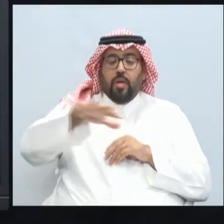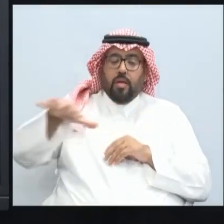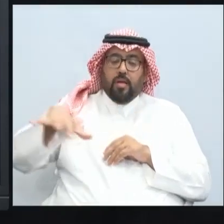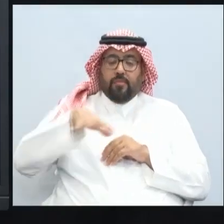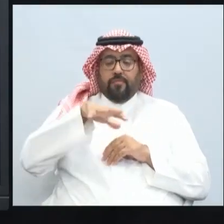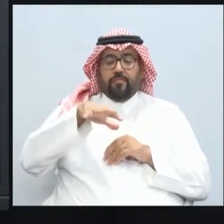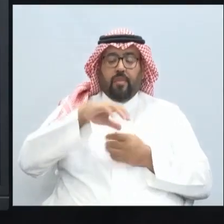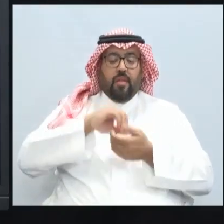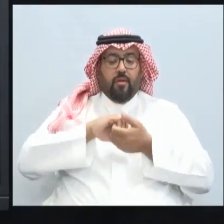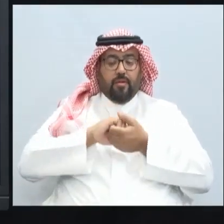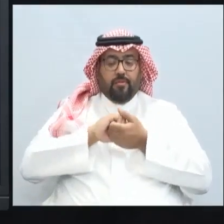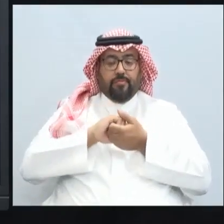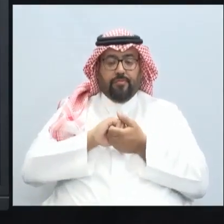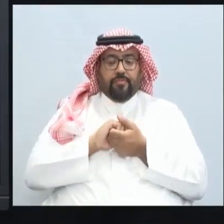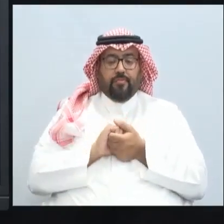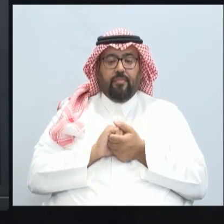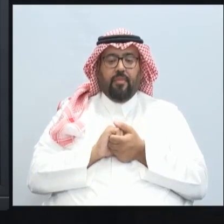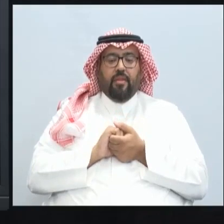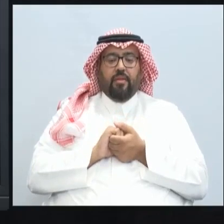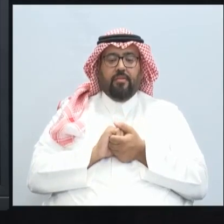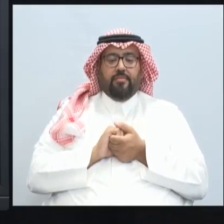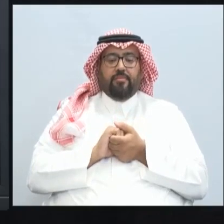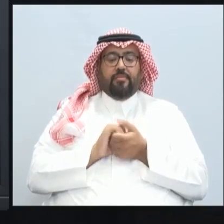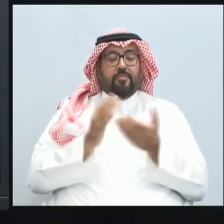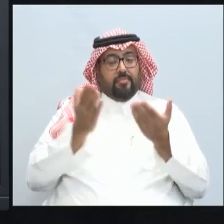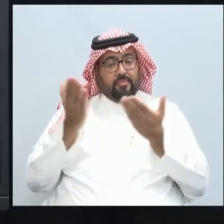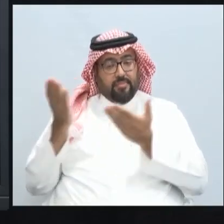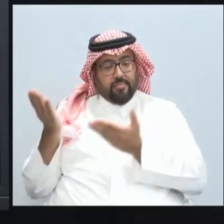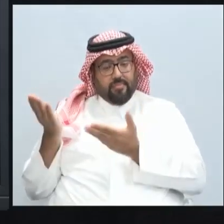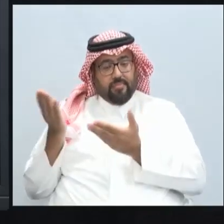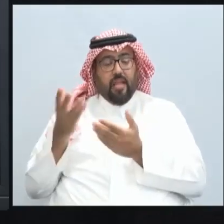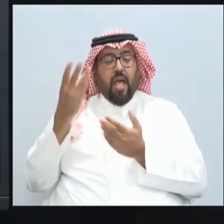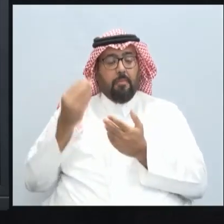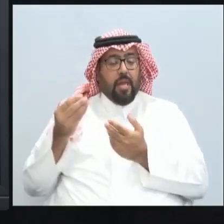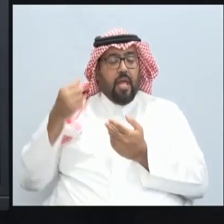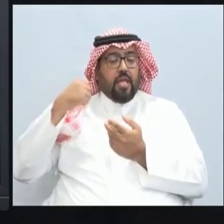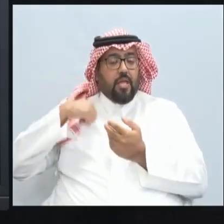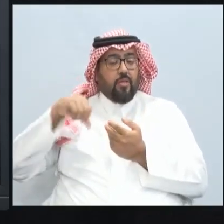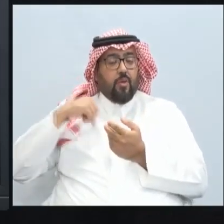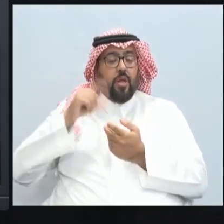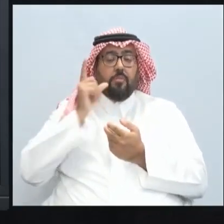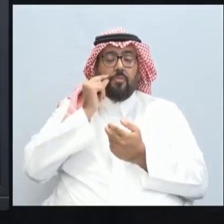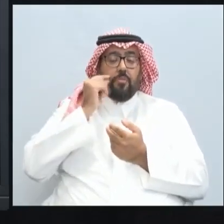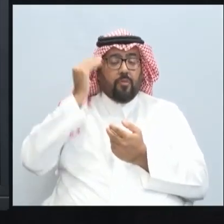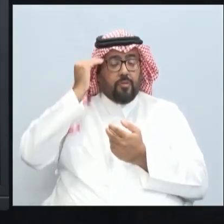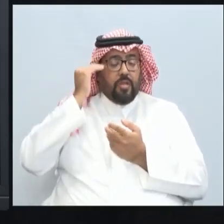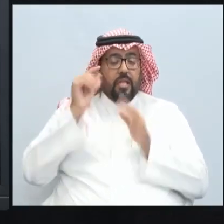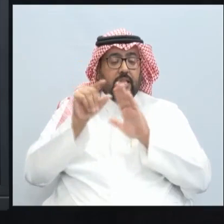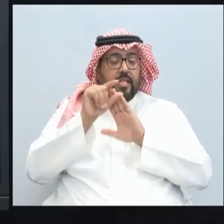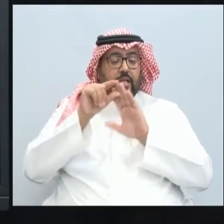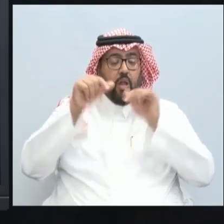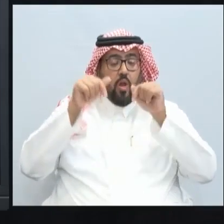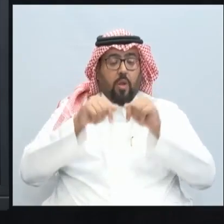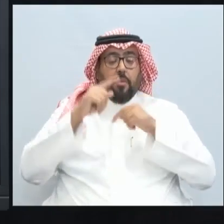وعلى اله وصحبه اجمعين اهلا بكم ابنائي وبناتي الطلاب في درسنا لهذا اليوم